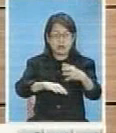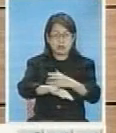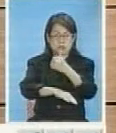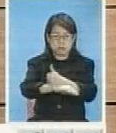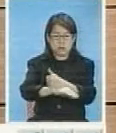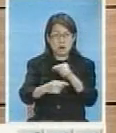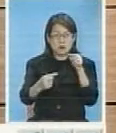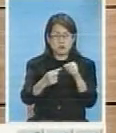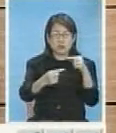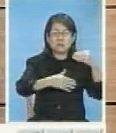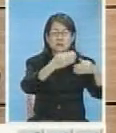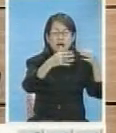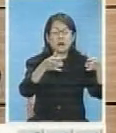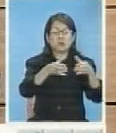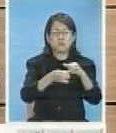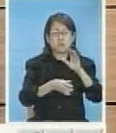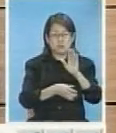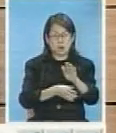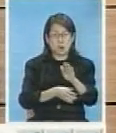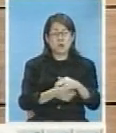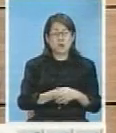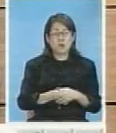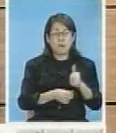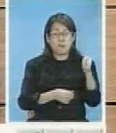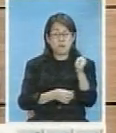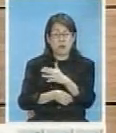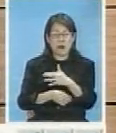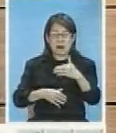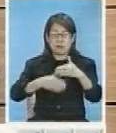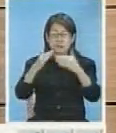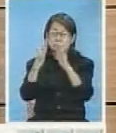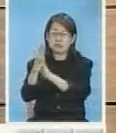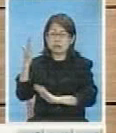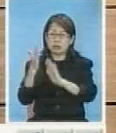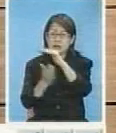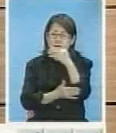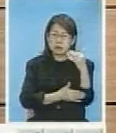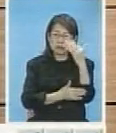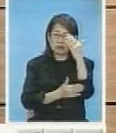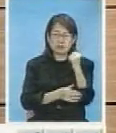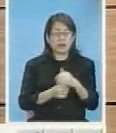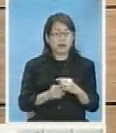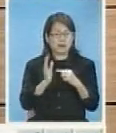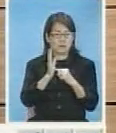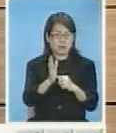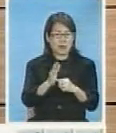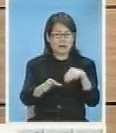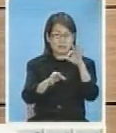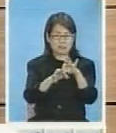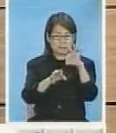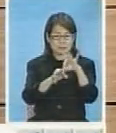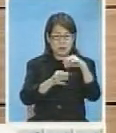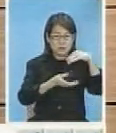ติผมยกตัวอย่างกรณีของธนาคารเพื่อการส่งออกและนำเข้าแห่งประเทศไ